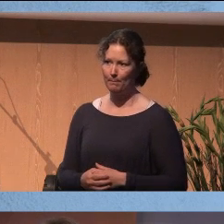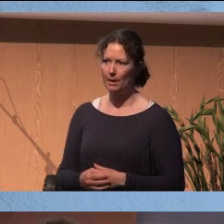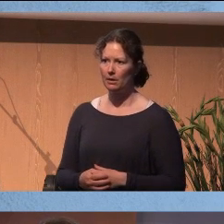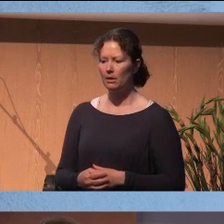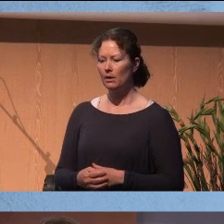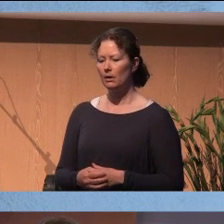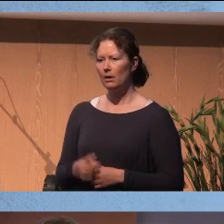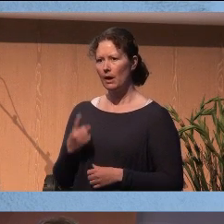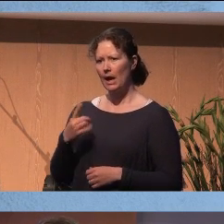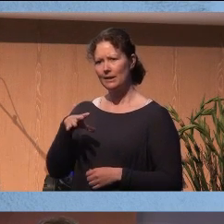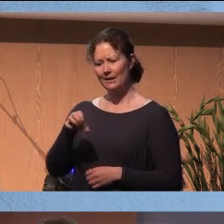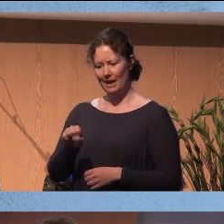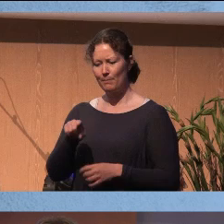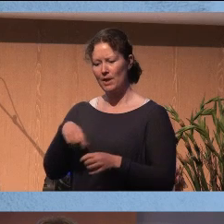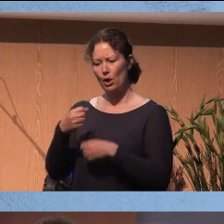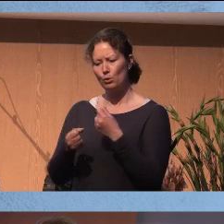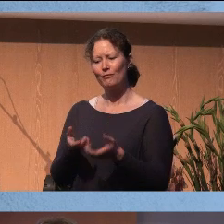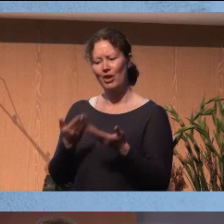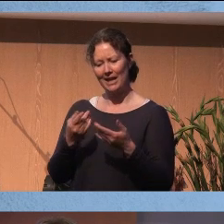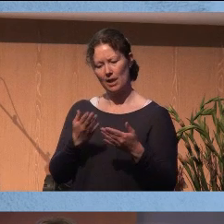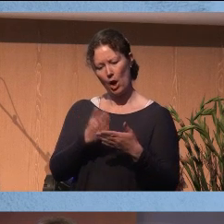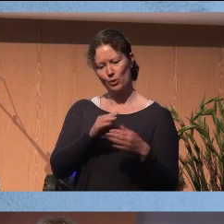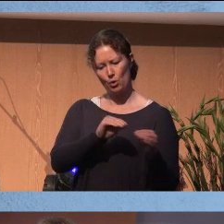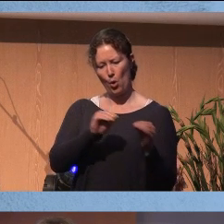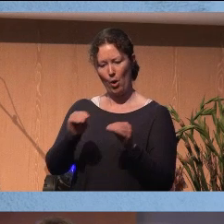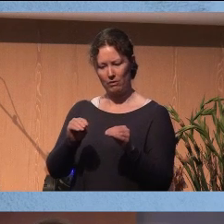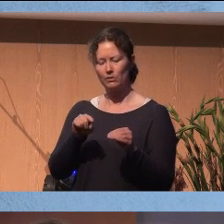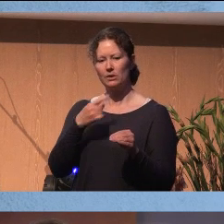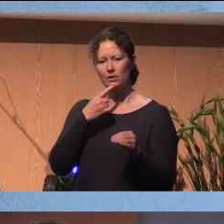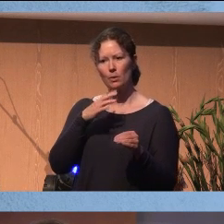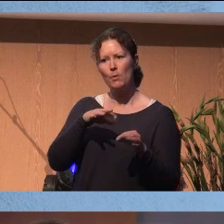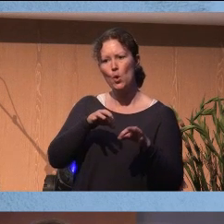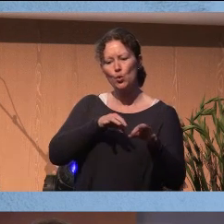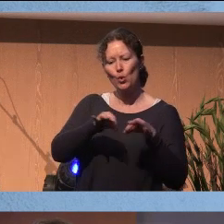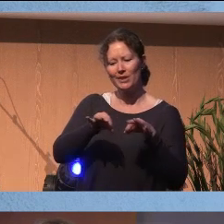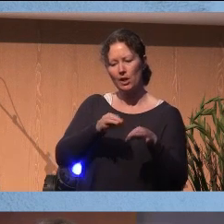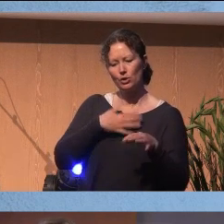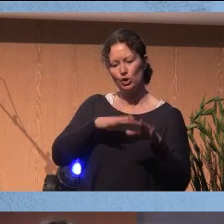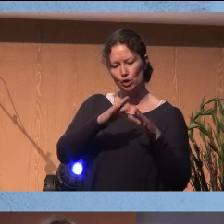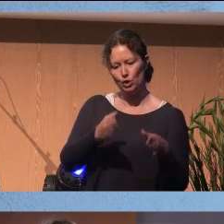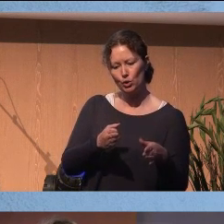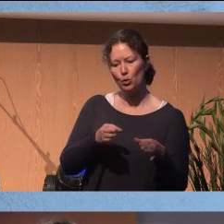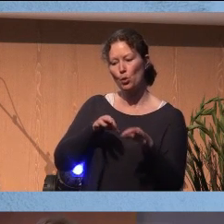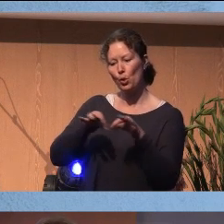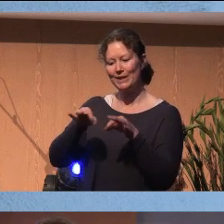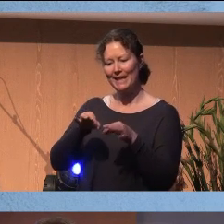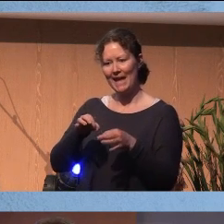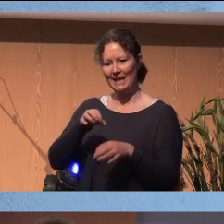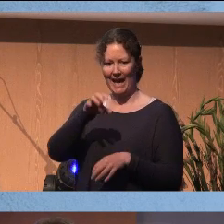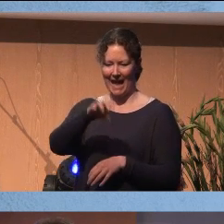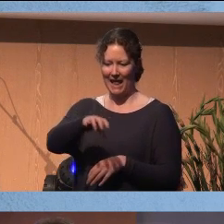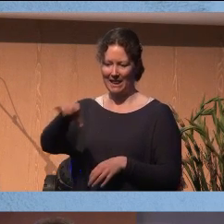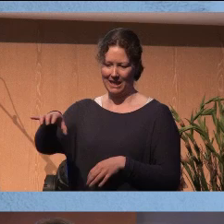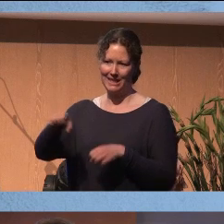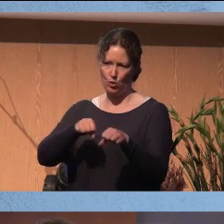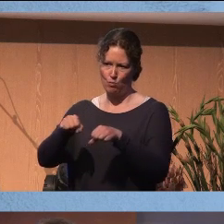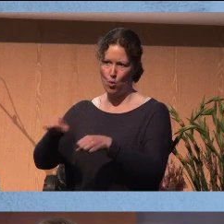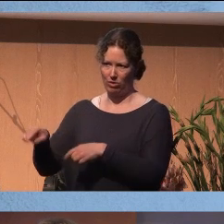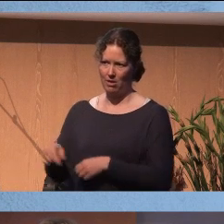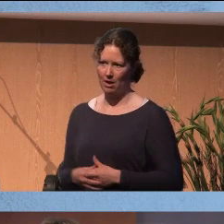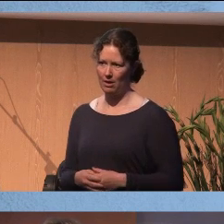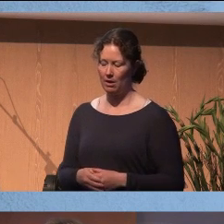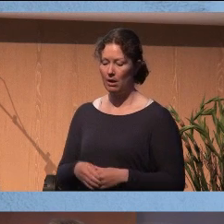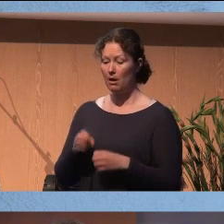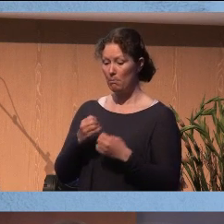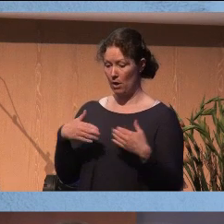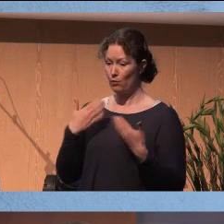Et grep som gjort for å lette overgangene handler om koordinator I sykehus og om koordinerende enheter I kommunene. Mange